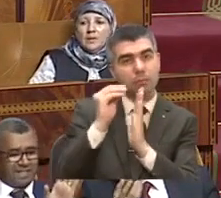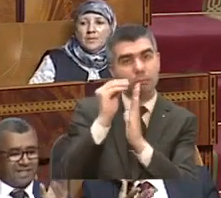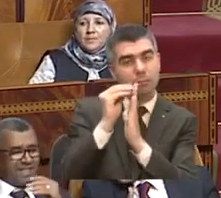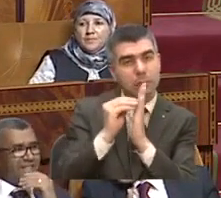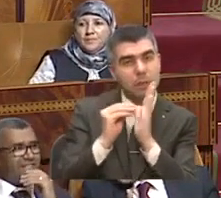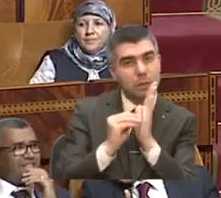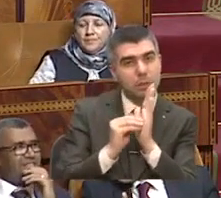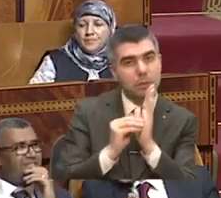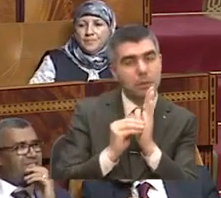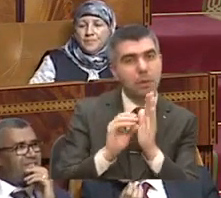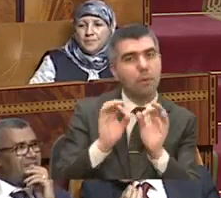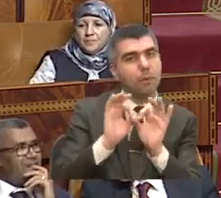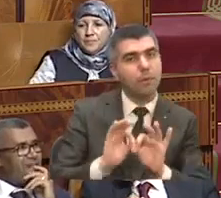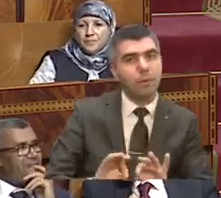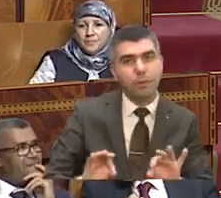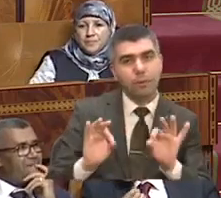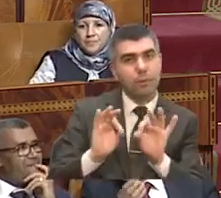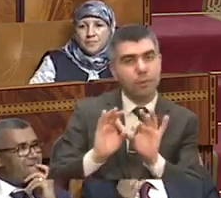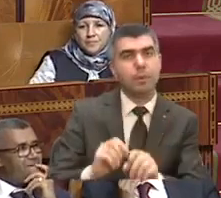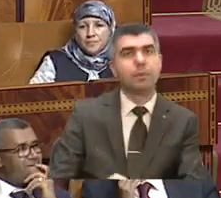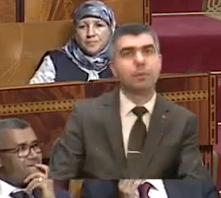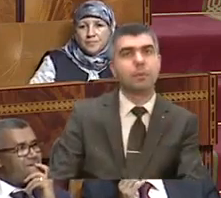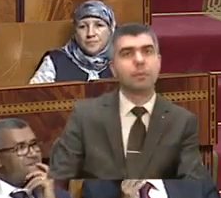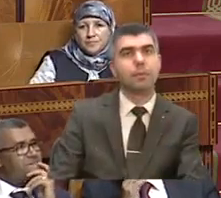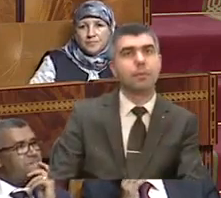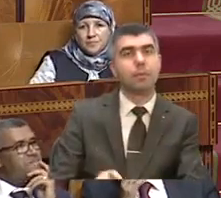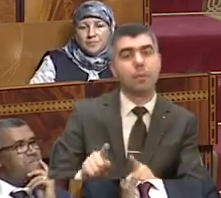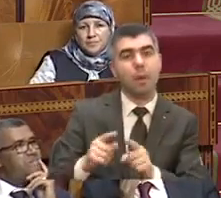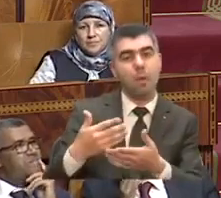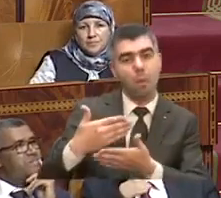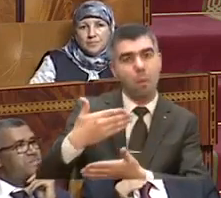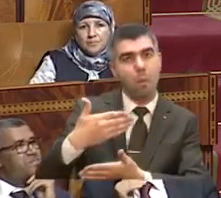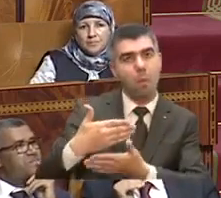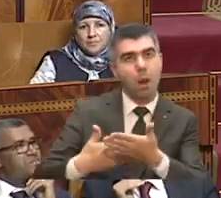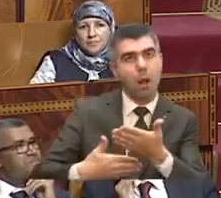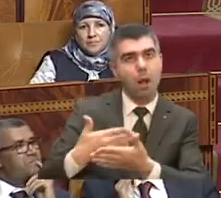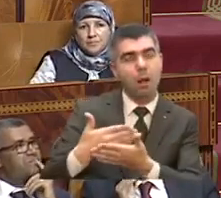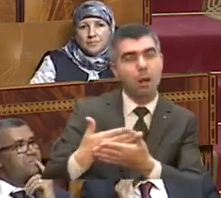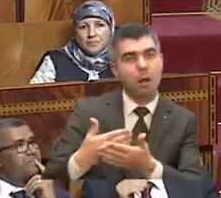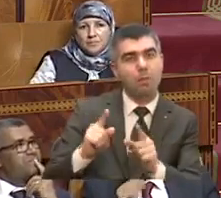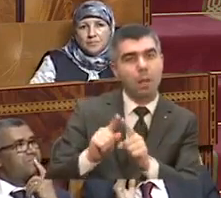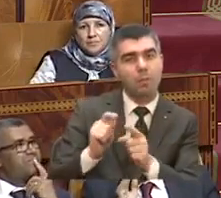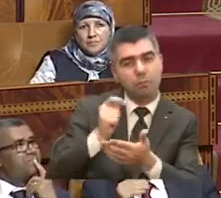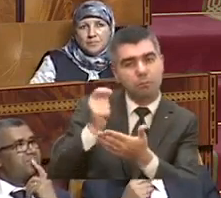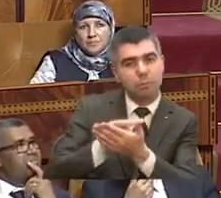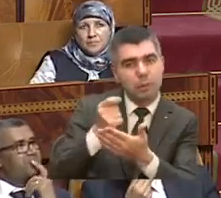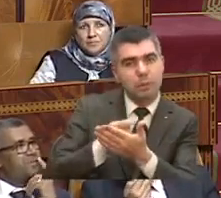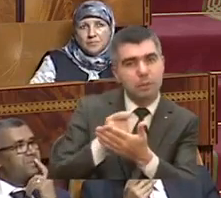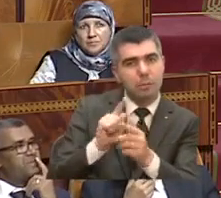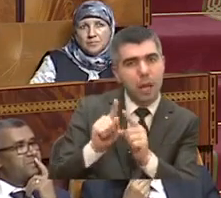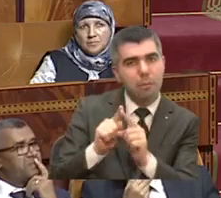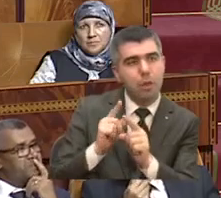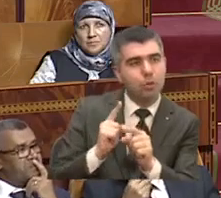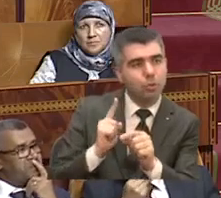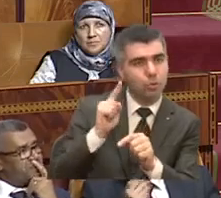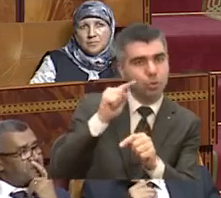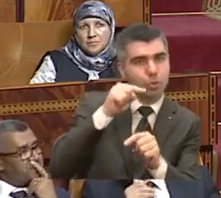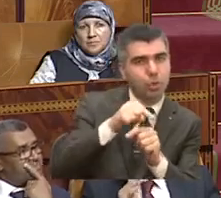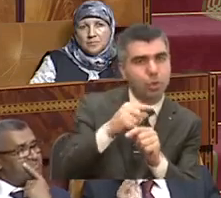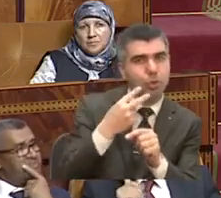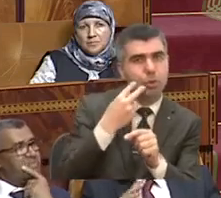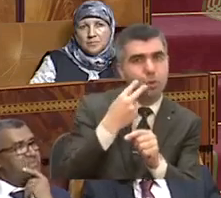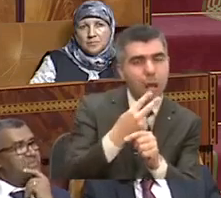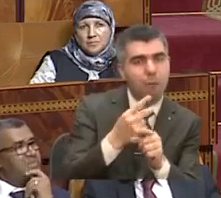مدونه السير، ويتم تسليمهم فقط محاضر لجان المعاينه لممارسة